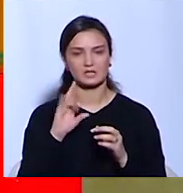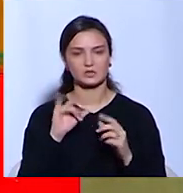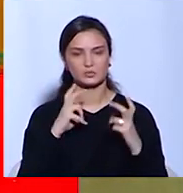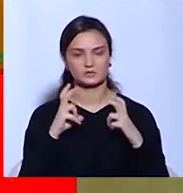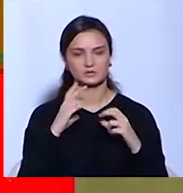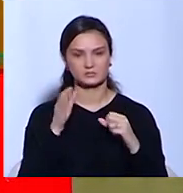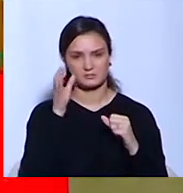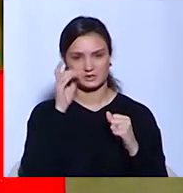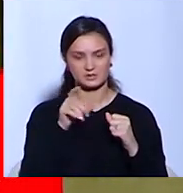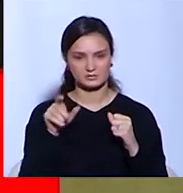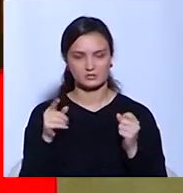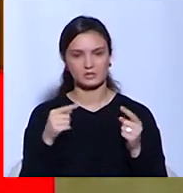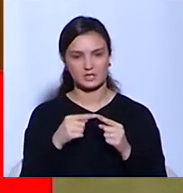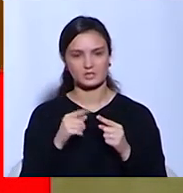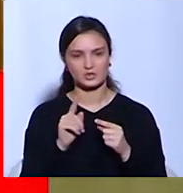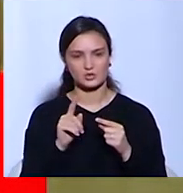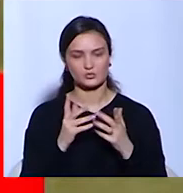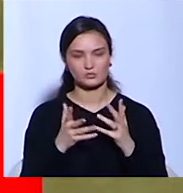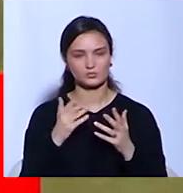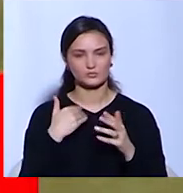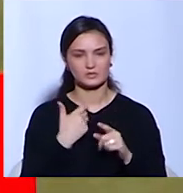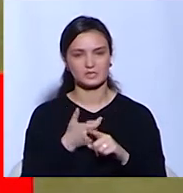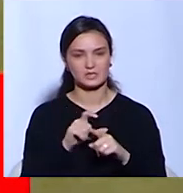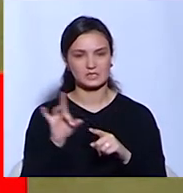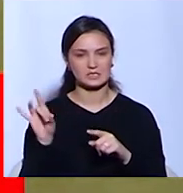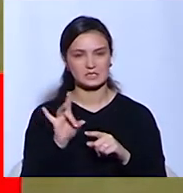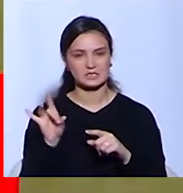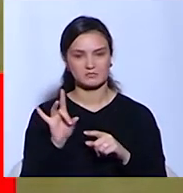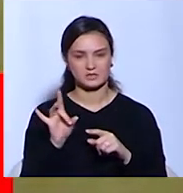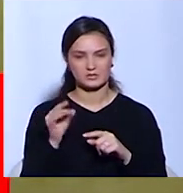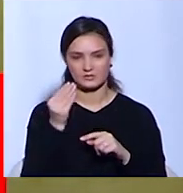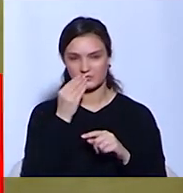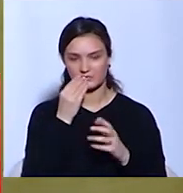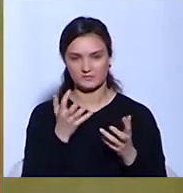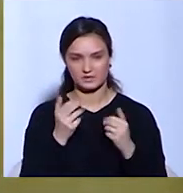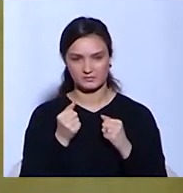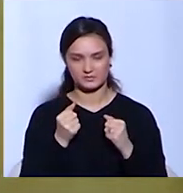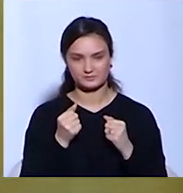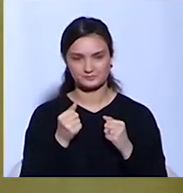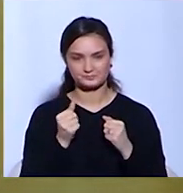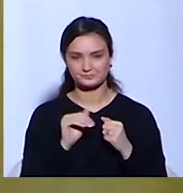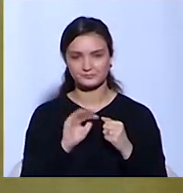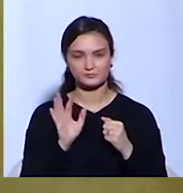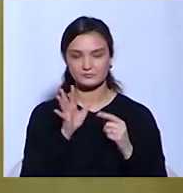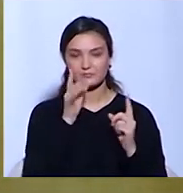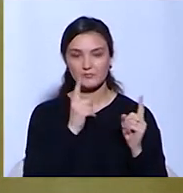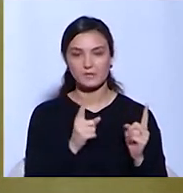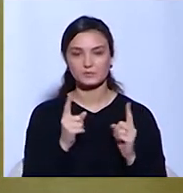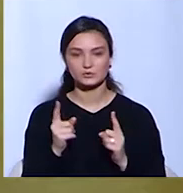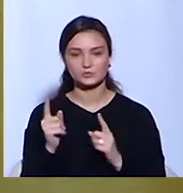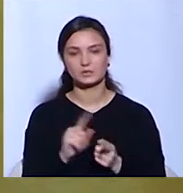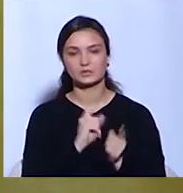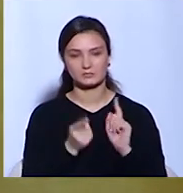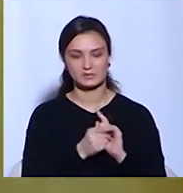უნივერსიტეტის მეცნიერებმა დაადგინეს, რომ თუ ჩვენ ძალიან ცხიმიან საკვებს ვიღებთ და არა ეპიზოდურად,